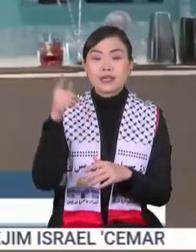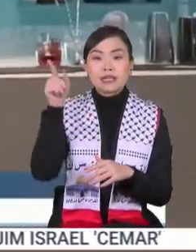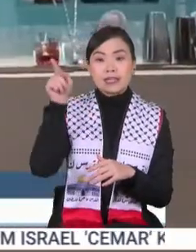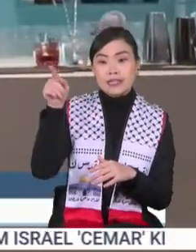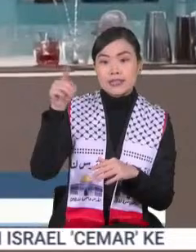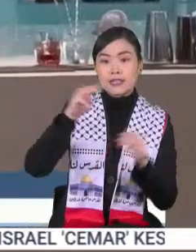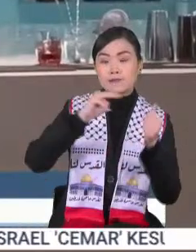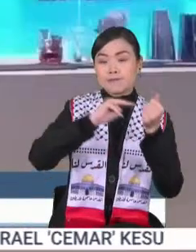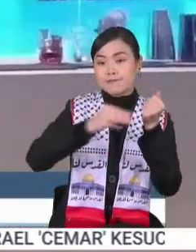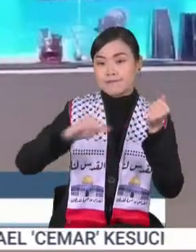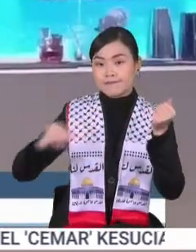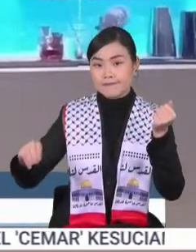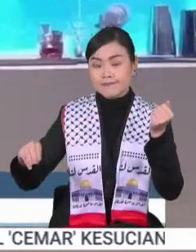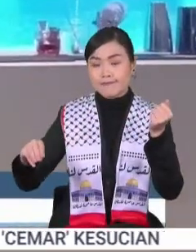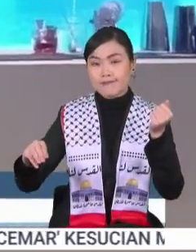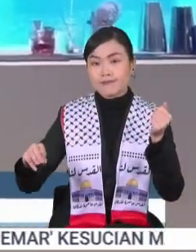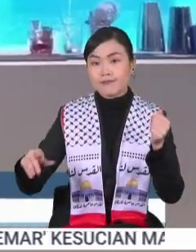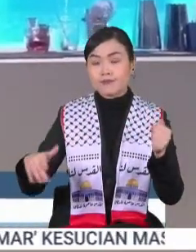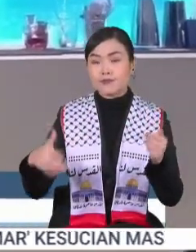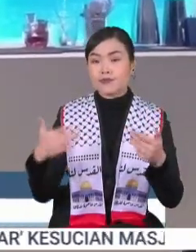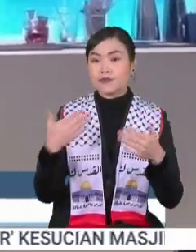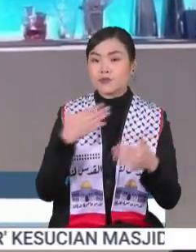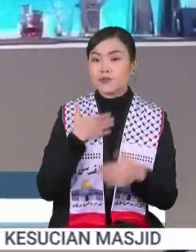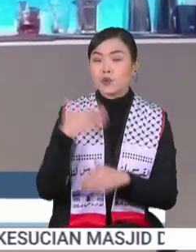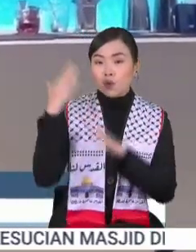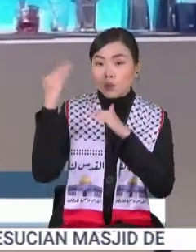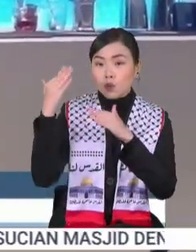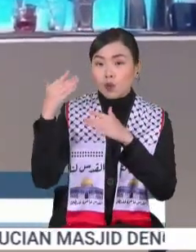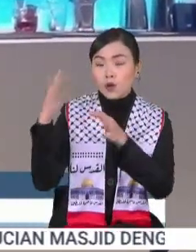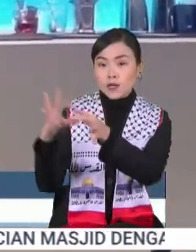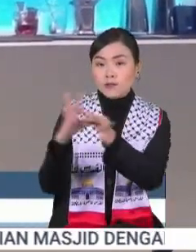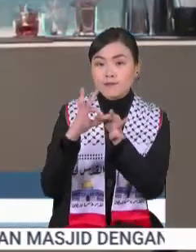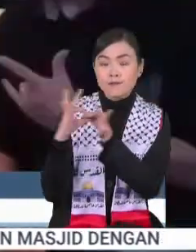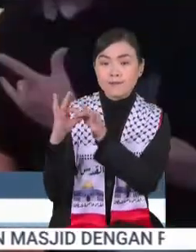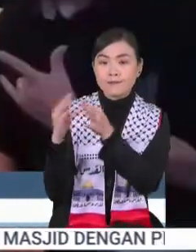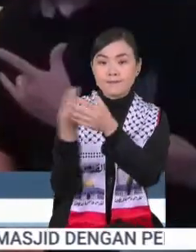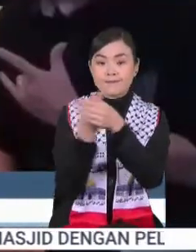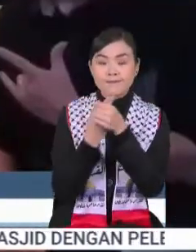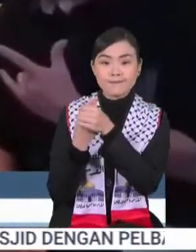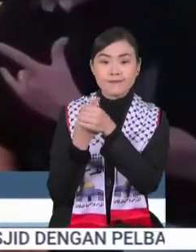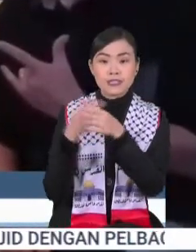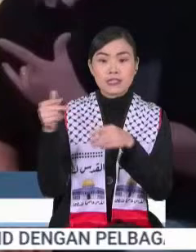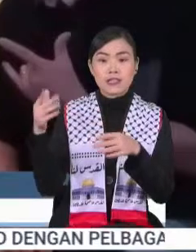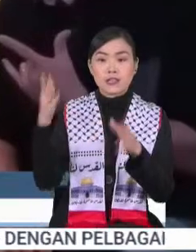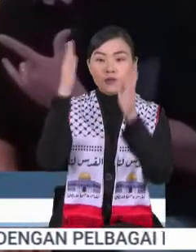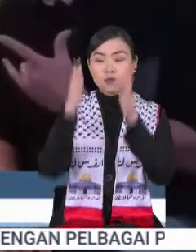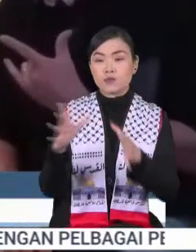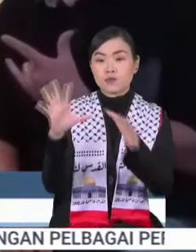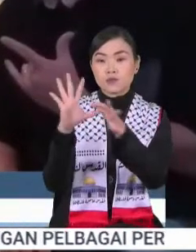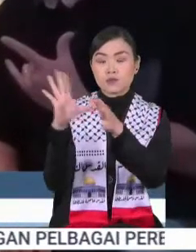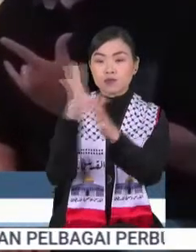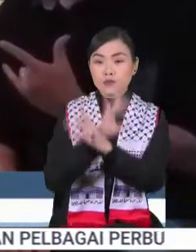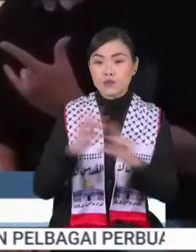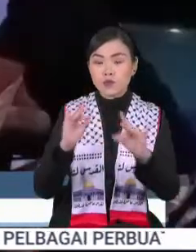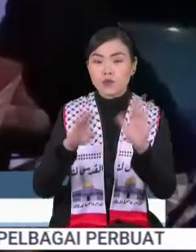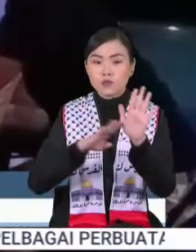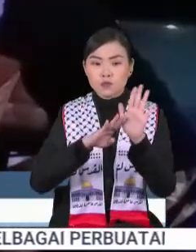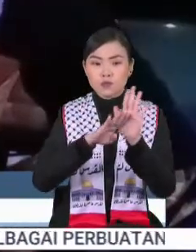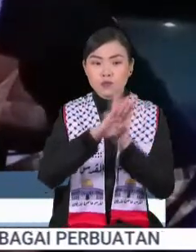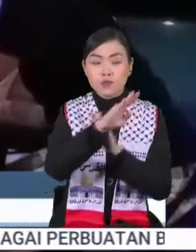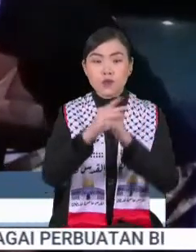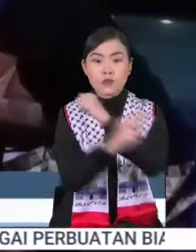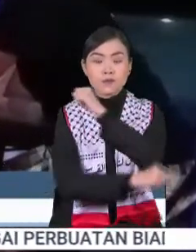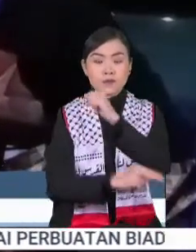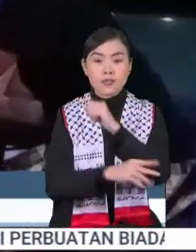di Beliau juga menyeru agar kerjasama dan semangat bersatu padu dalam kalangan rakyat Sarawak bagi memajukan Negeri Ini juga